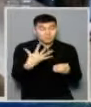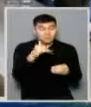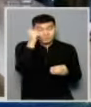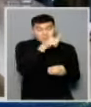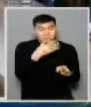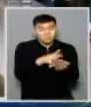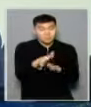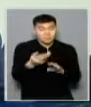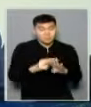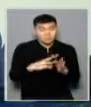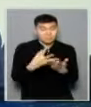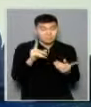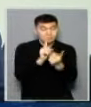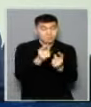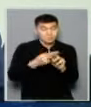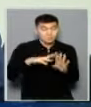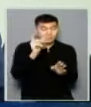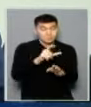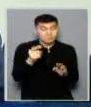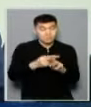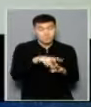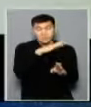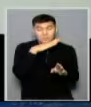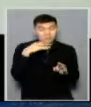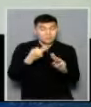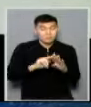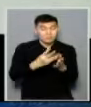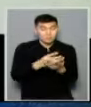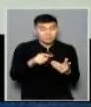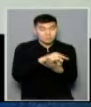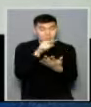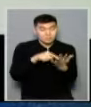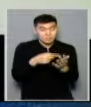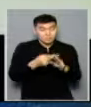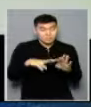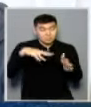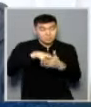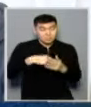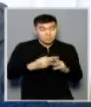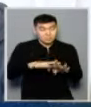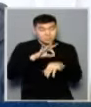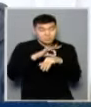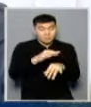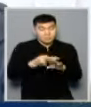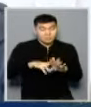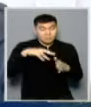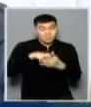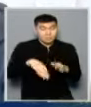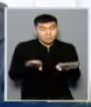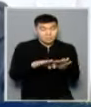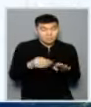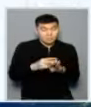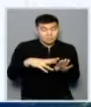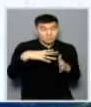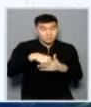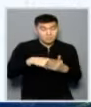отыр. Емен жарқын жүздесуде жиналғандар көкейде жүрген сауалдарын қойып, өзара пікір алмасты. Ұйымдастырушылардың айтуынша, мұндай шара